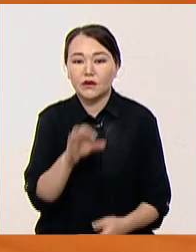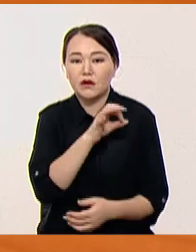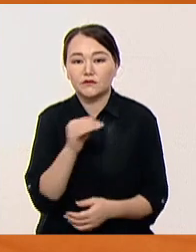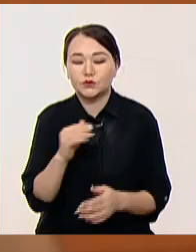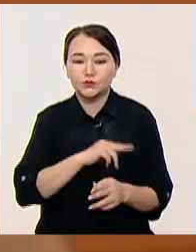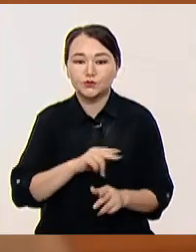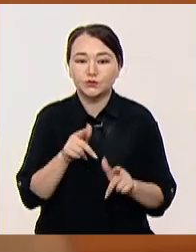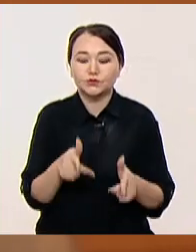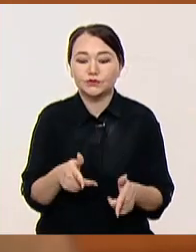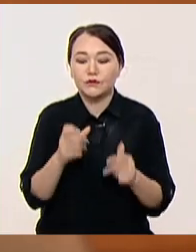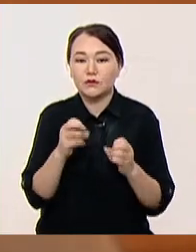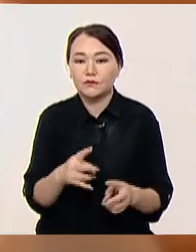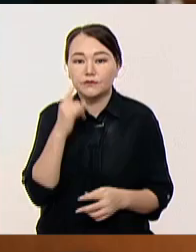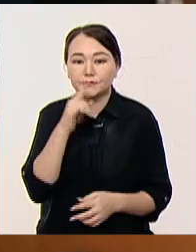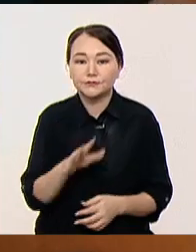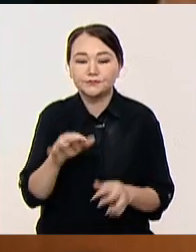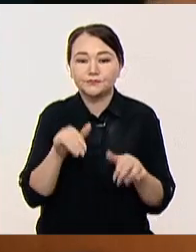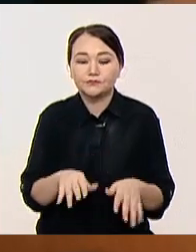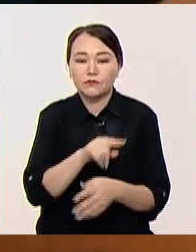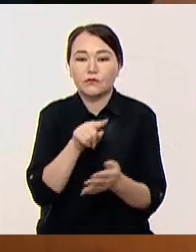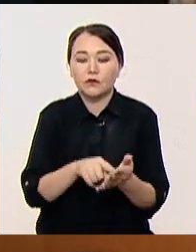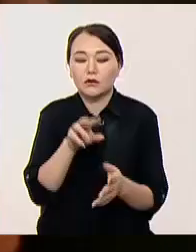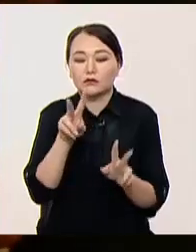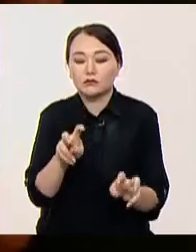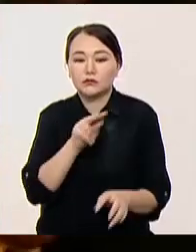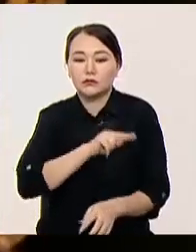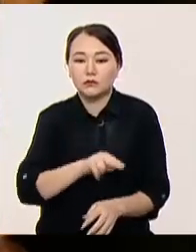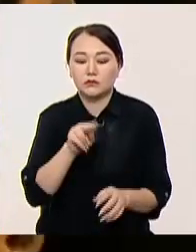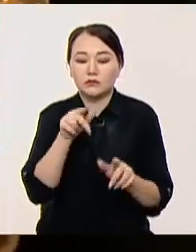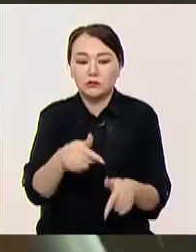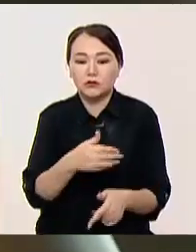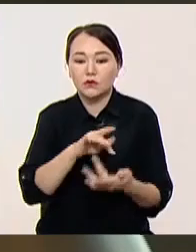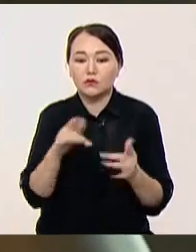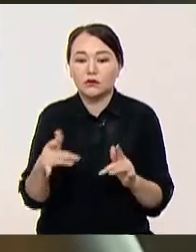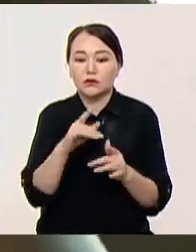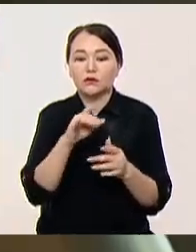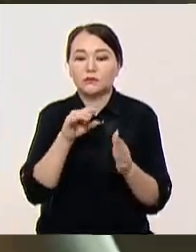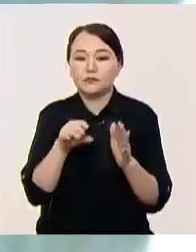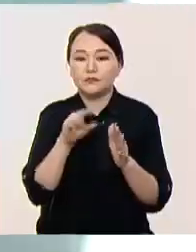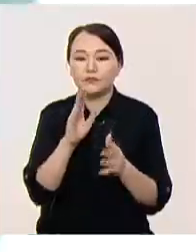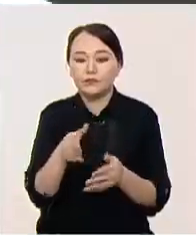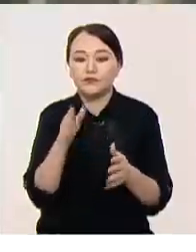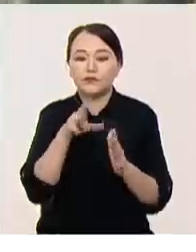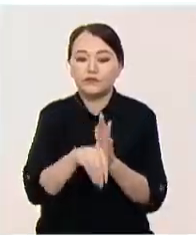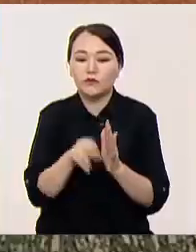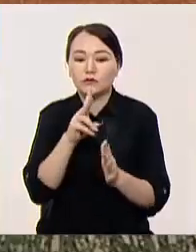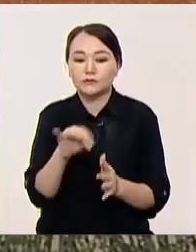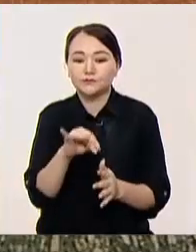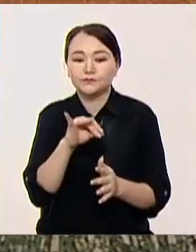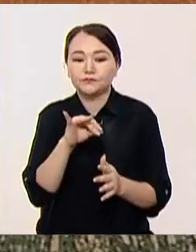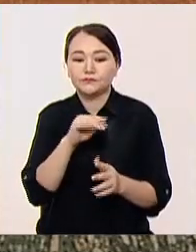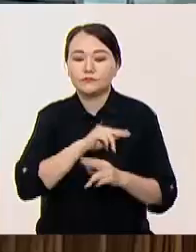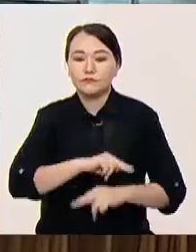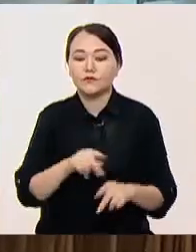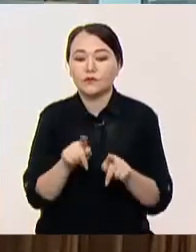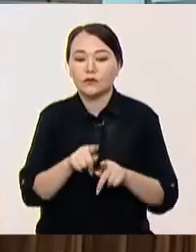Официальное трудоустройство. Как в Казахстане решили вопрос со статусом работников онлайн-платформ? Внесут ли их в трудовой кодекс? Получат ли